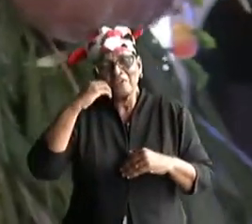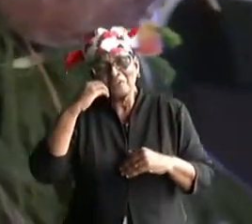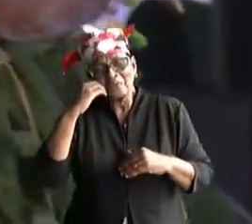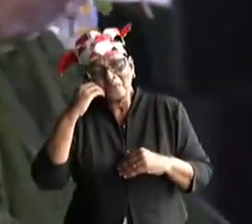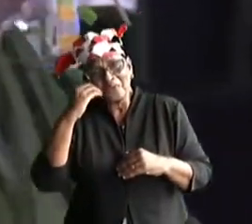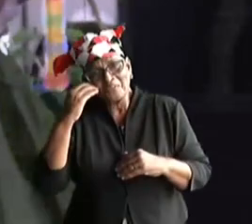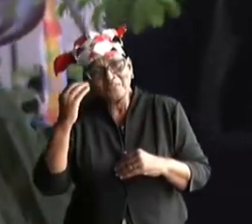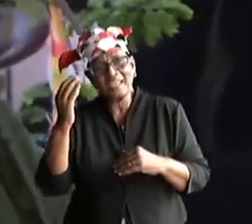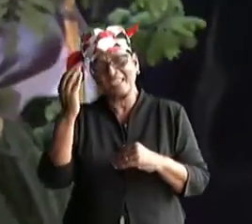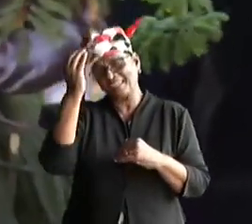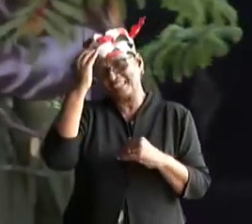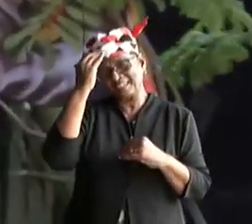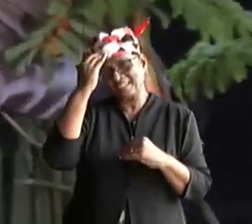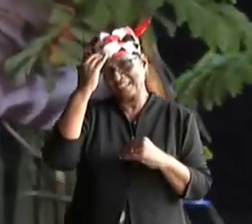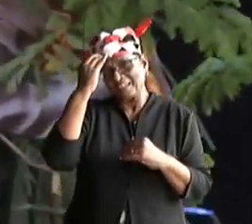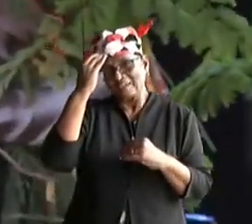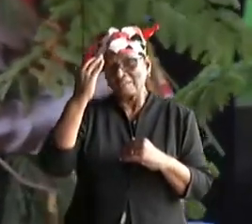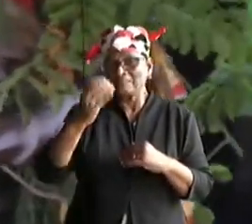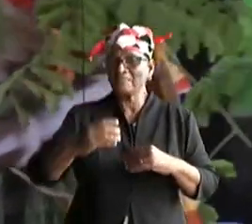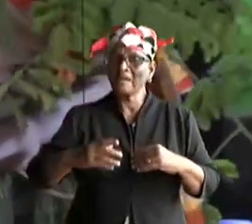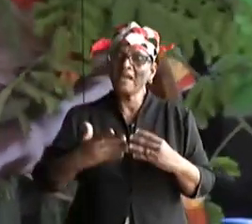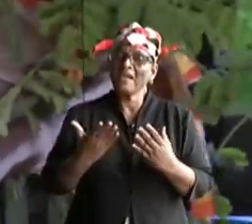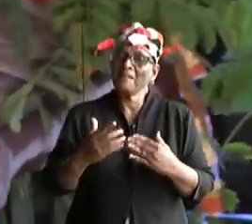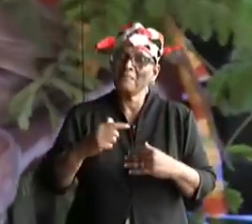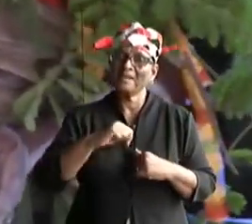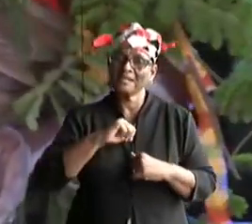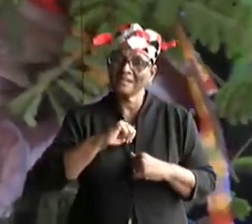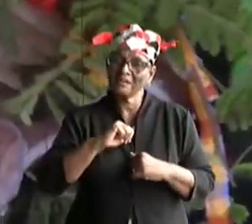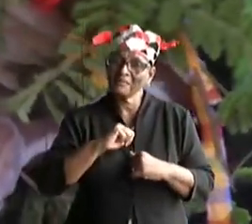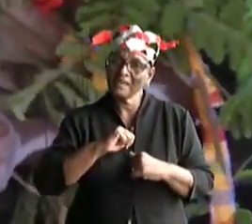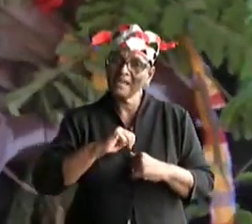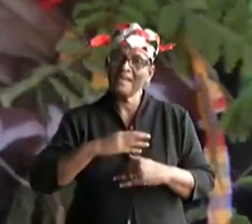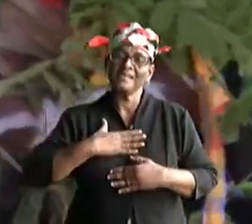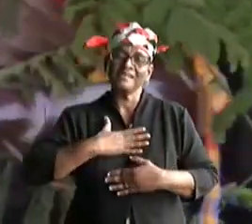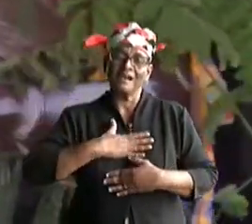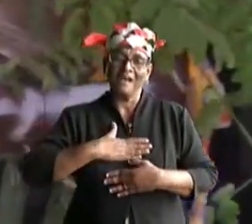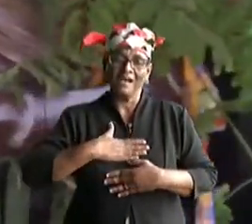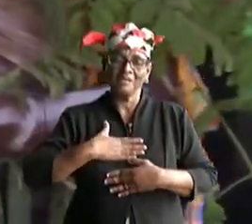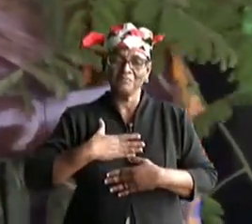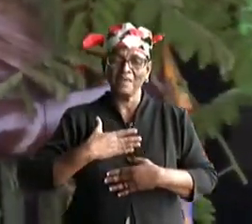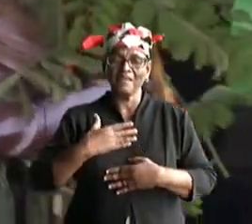Unification of a nation worldwide.